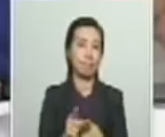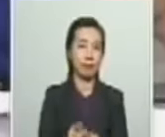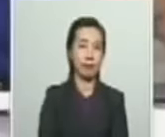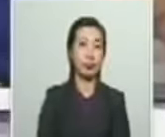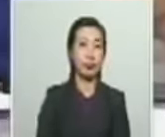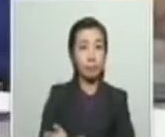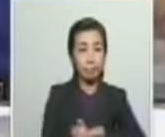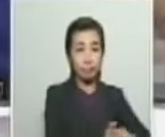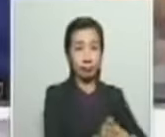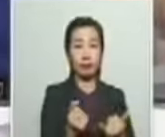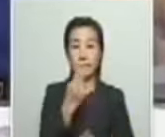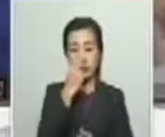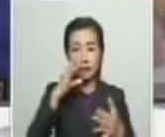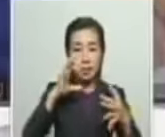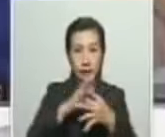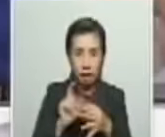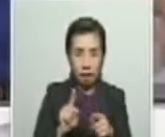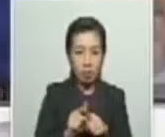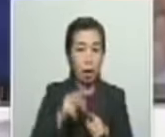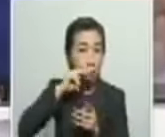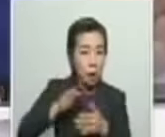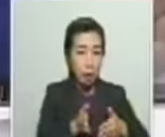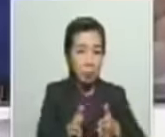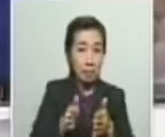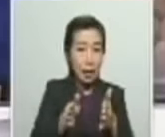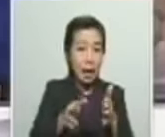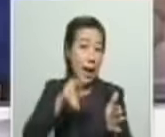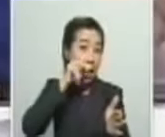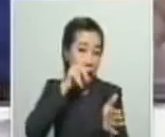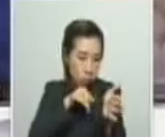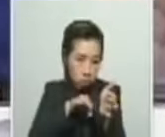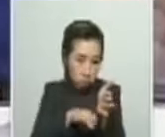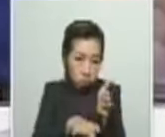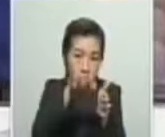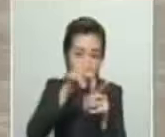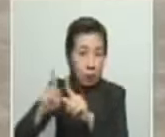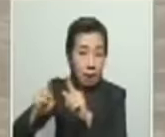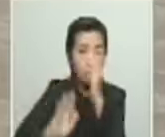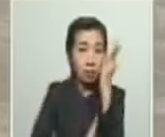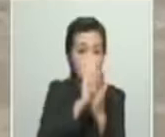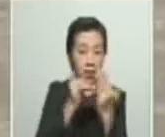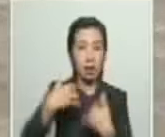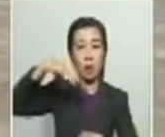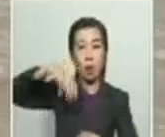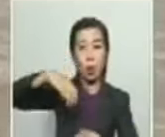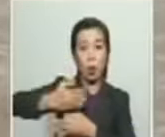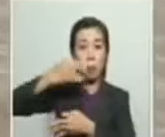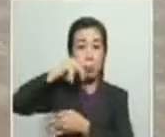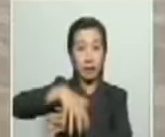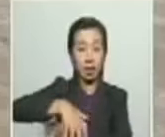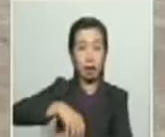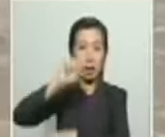สภาพการน้ําในสถานในแม่น้ําสายต่างๆกันหน่อยแล้วกันนะคะล่าสุดทางกรมชลประทานประกาศเตือนนะคะให้ประชาช